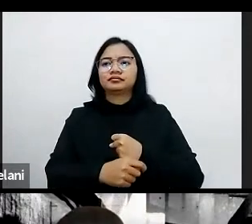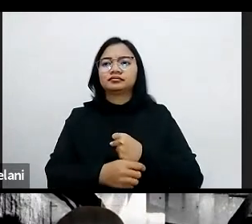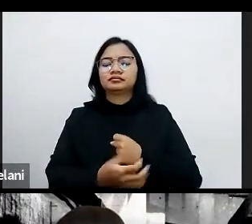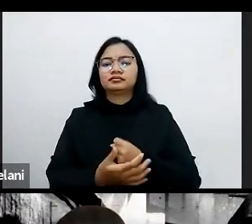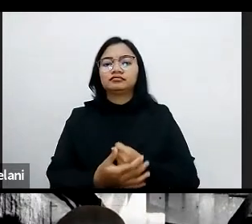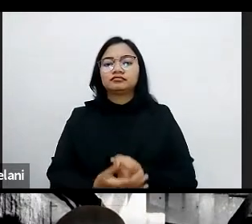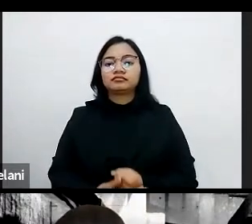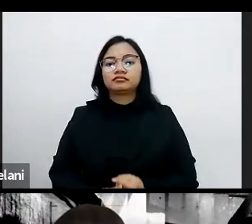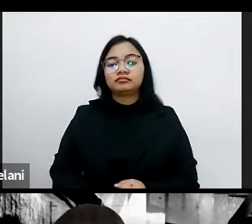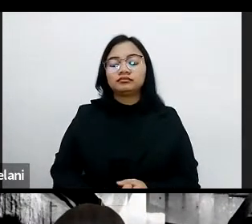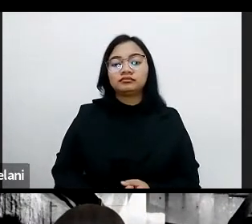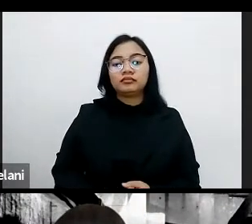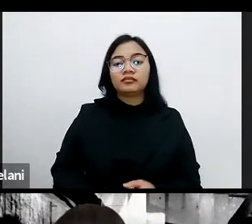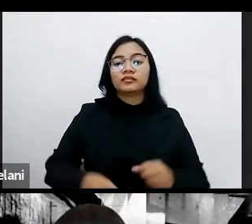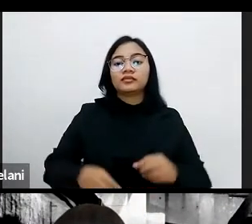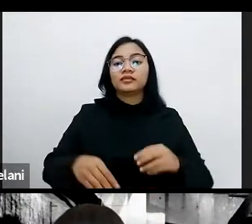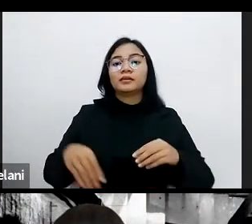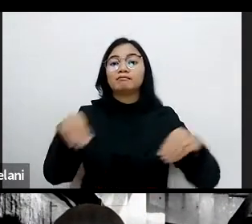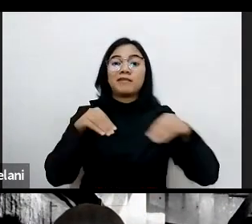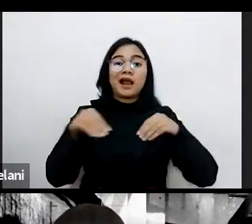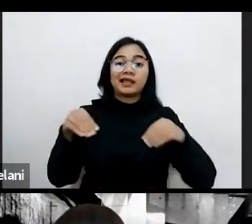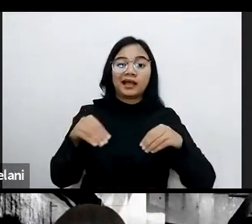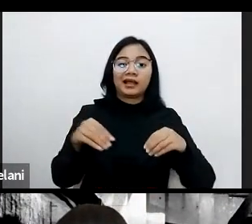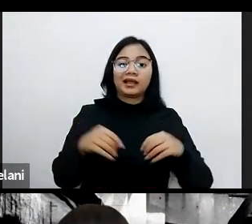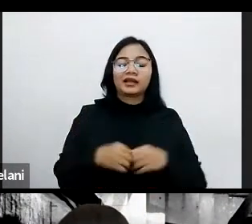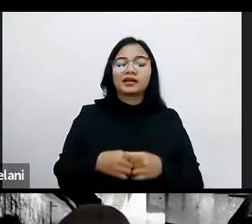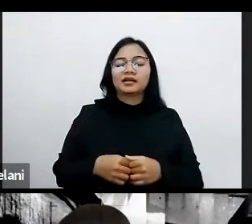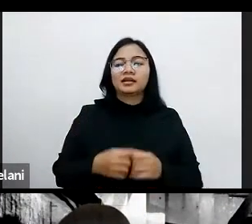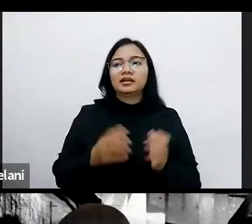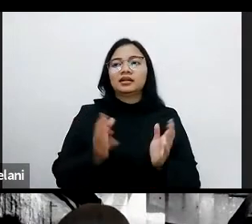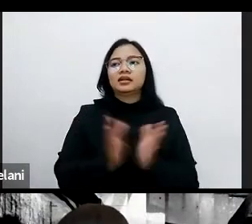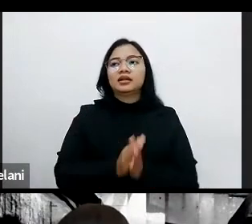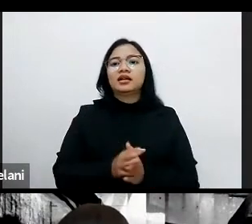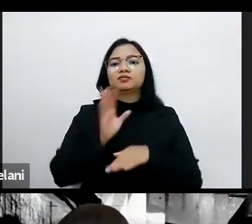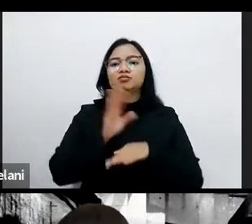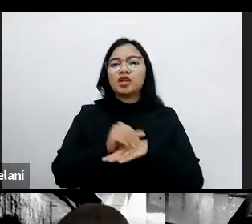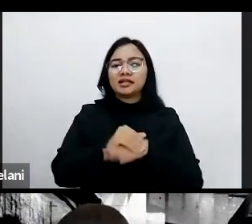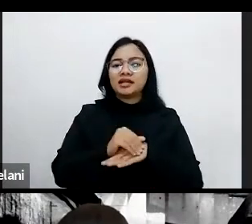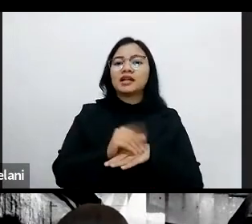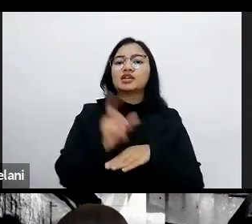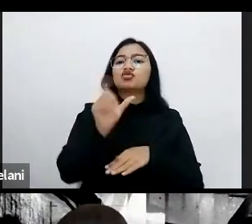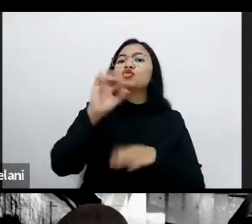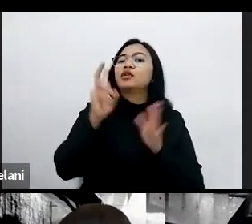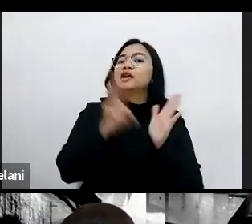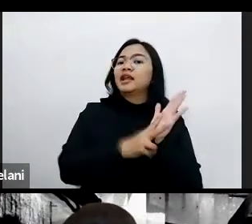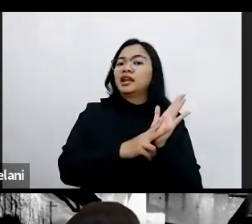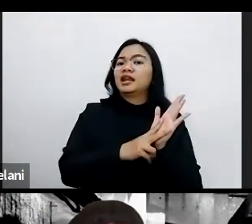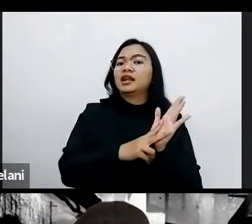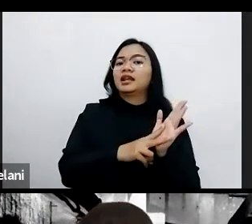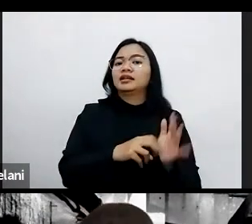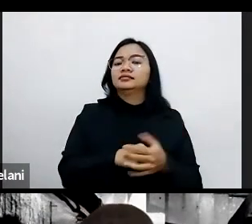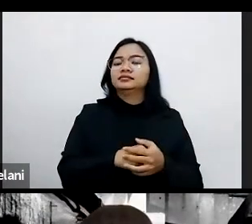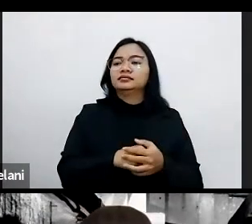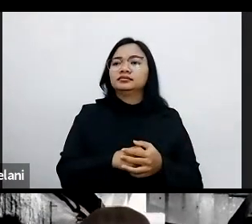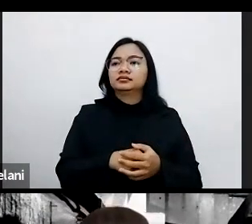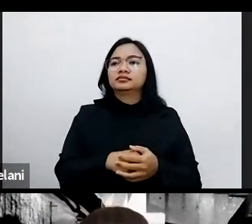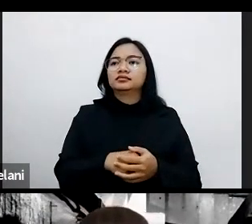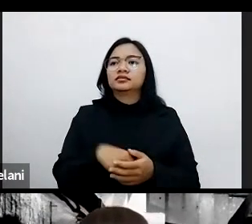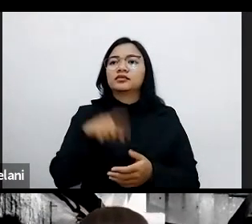praktek dan tradisi yang terjadi di lingkungan UIN gitu kan ya. Tentu saja yang kalau misalnya